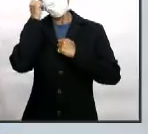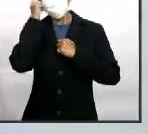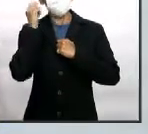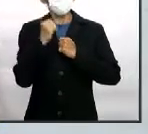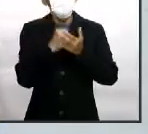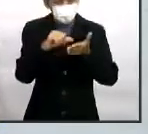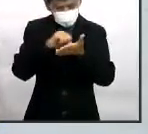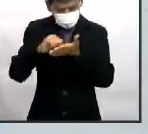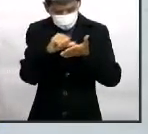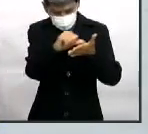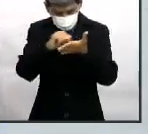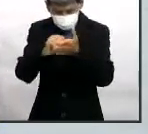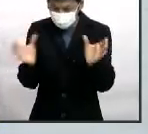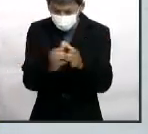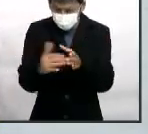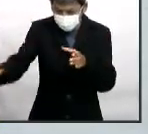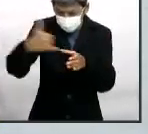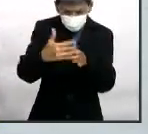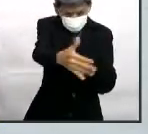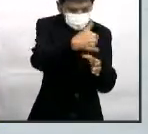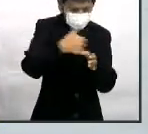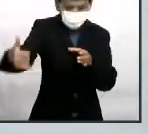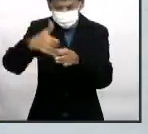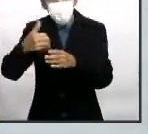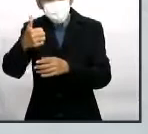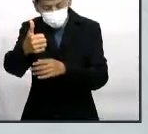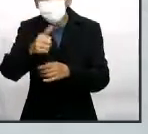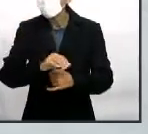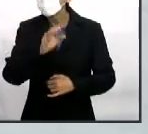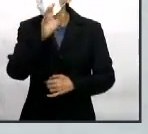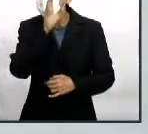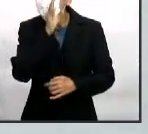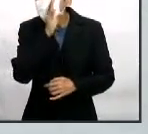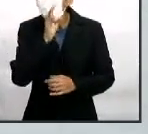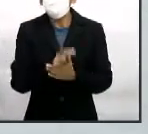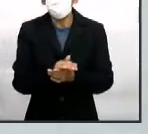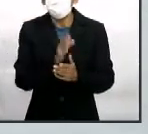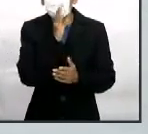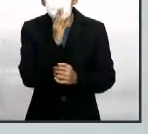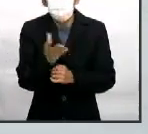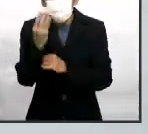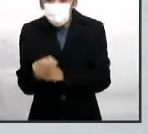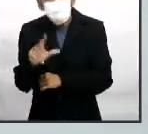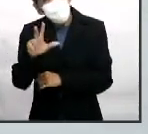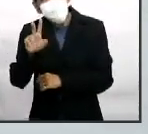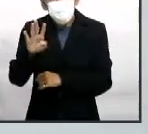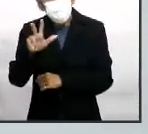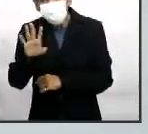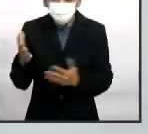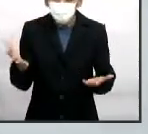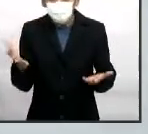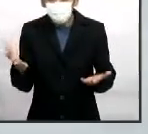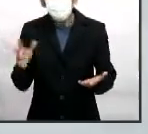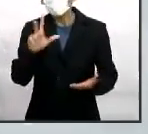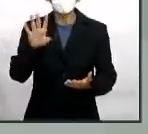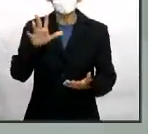เอาคุณไม่มีทีมผมไม่รับเลยไม่เป็นไรคุณมาตะไปก่อนถ้าคุณเหลือสมมติว่าถ้าเหลือเศษอยู่ 3-4 คนเองมันไม่เป็นทีม